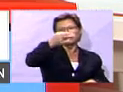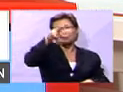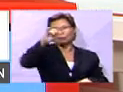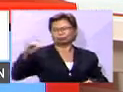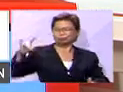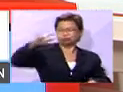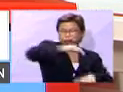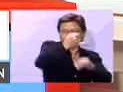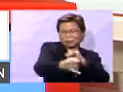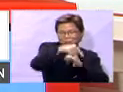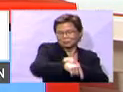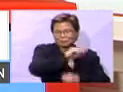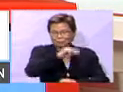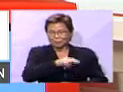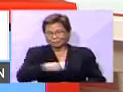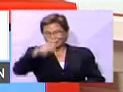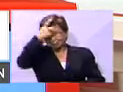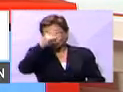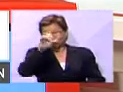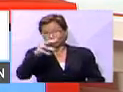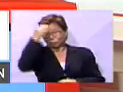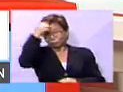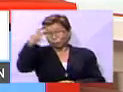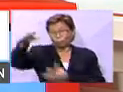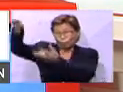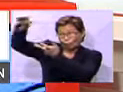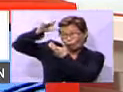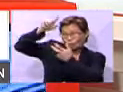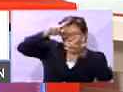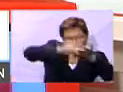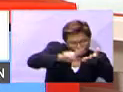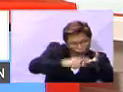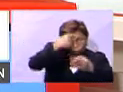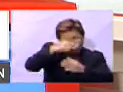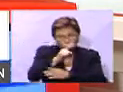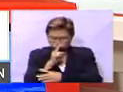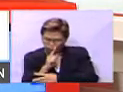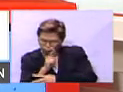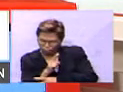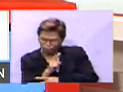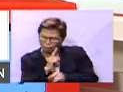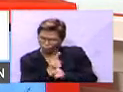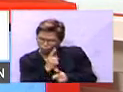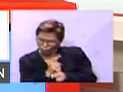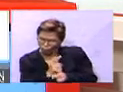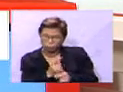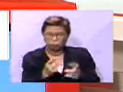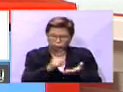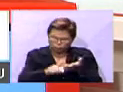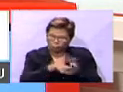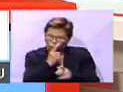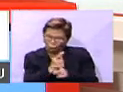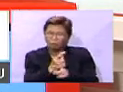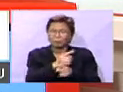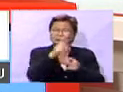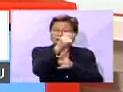Menteri Pengangkutan Datuk Seri Liao Tiong Lai menegaskan maklumat itu perlu diteliti bagi memastikan kesahihannya. Selain memastikan